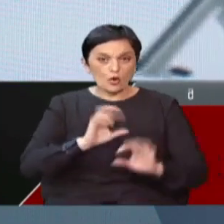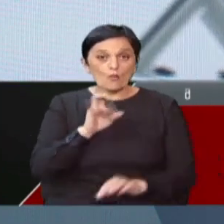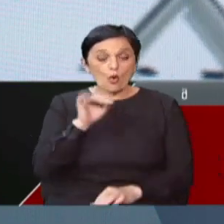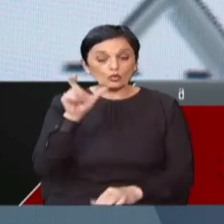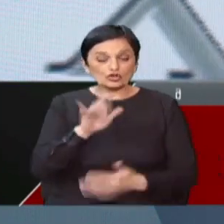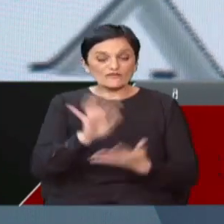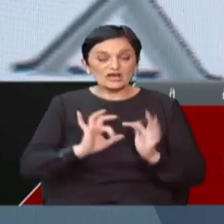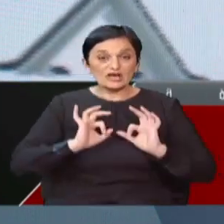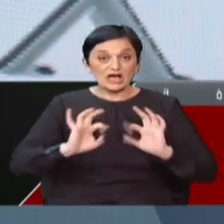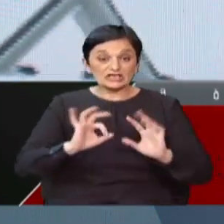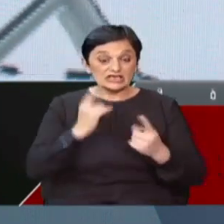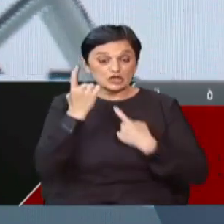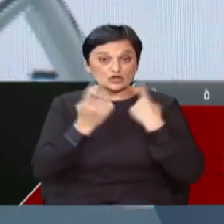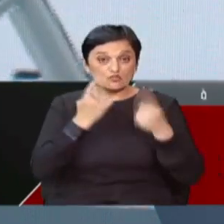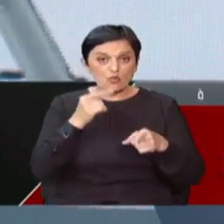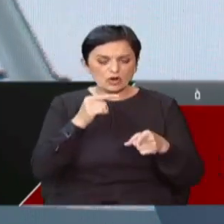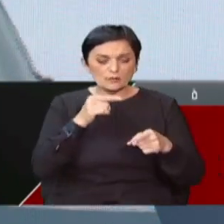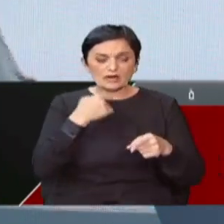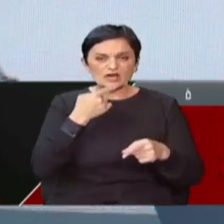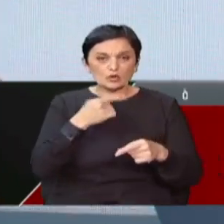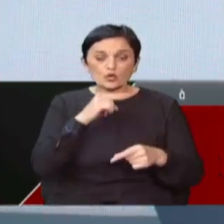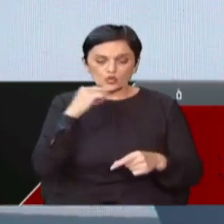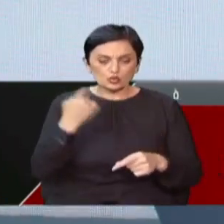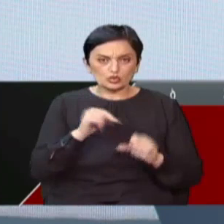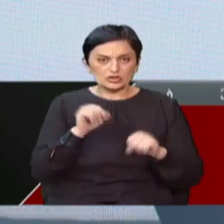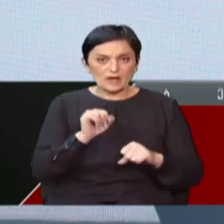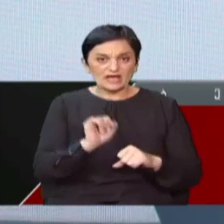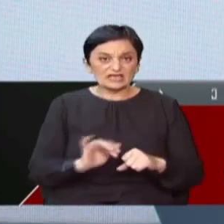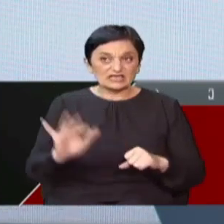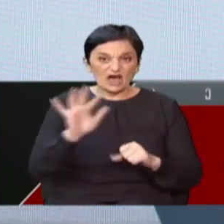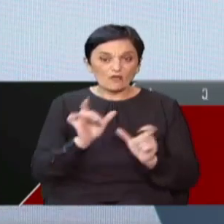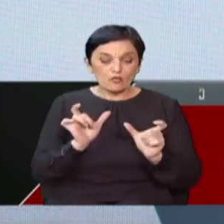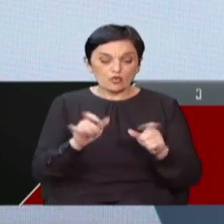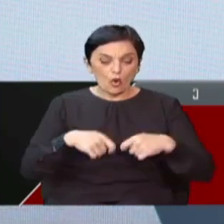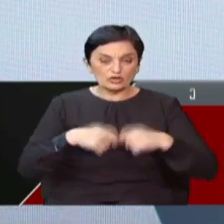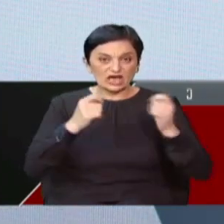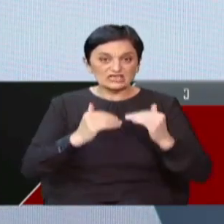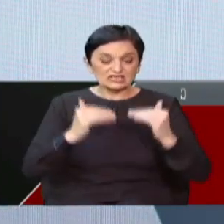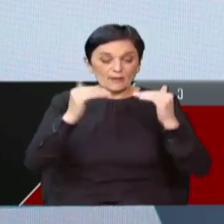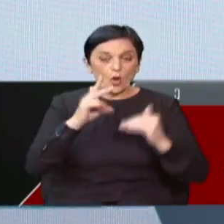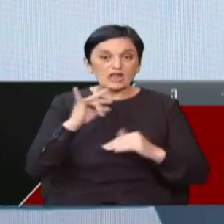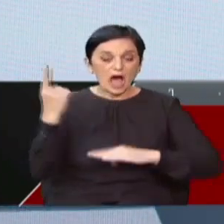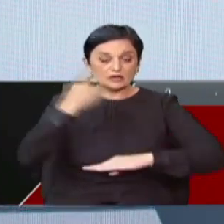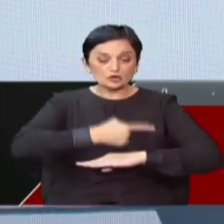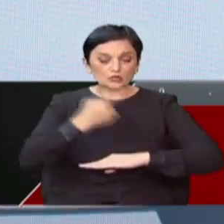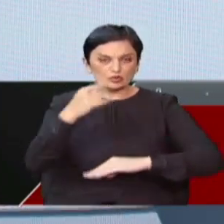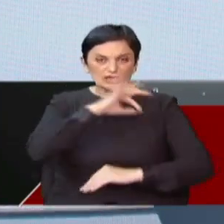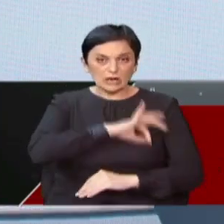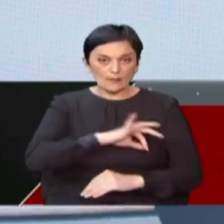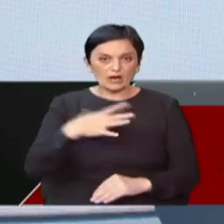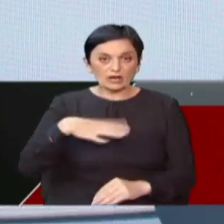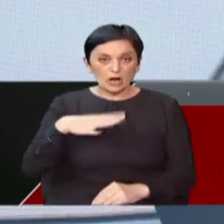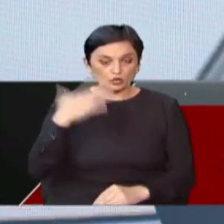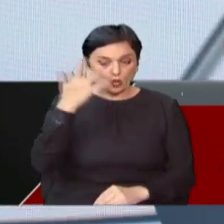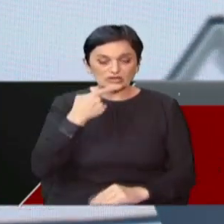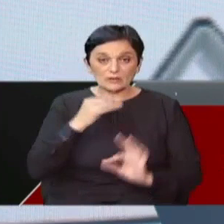ბოკუჩავას განცხადებით გავრცელებულ ინფორმაციაში ნათქვამია, რომ რუსეთმა მოახერხა დასავლეთის ბლოკადის გარღვევა ზემო ლარსის გამშვები პუნქტის გამოყენებით. ქართულ